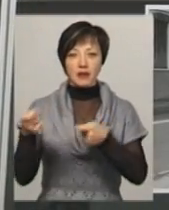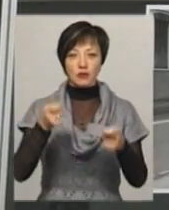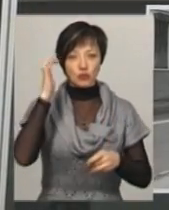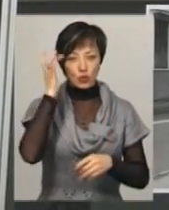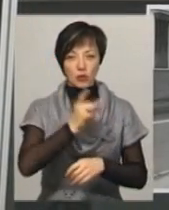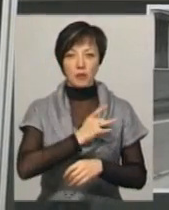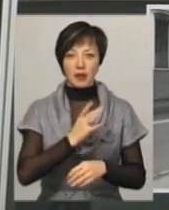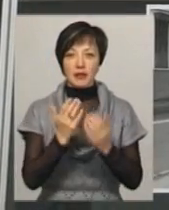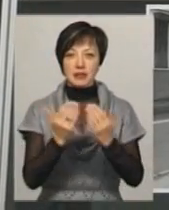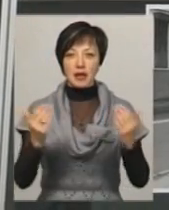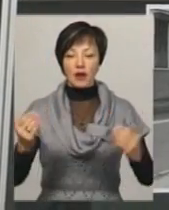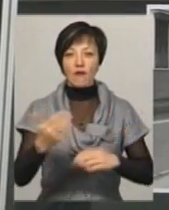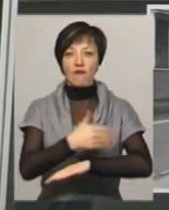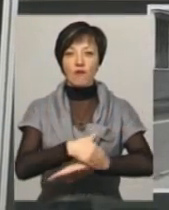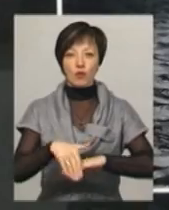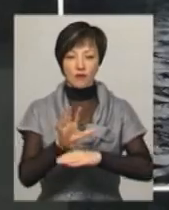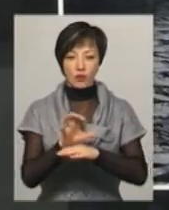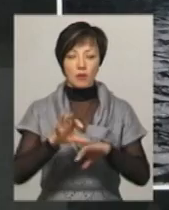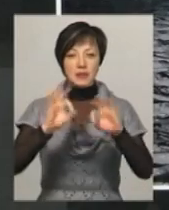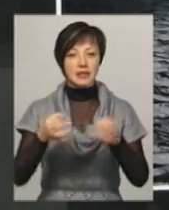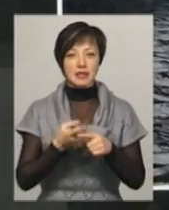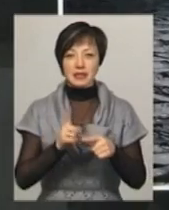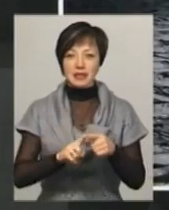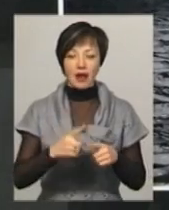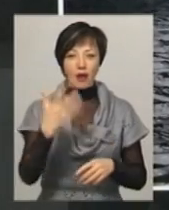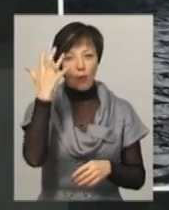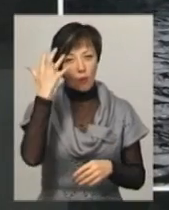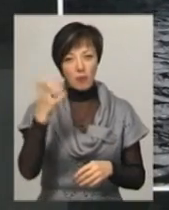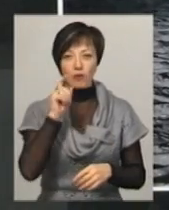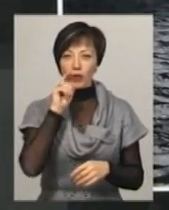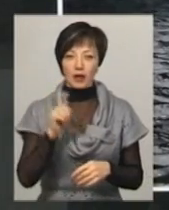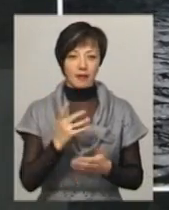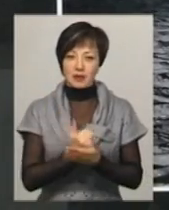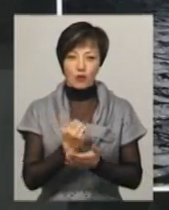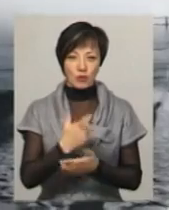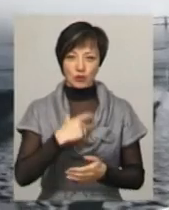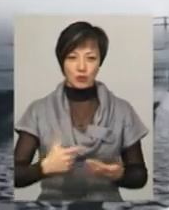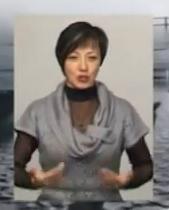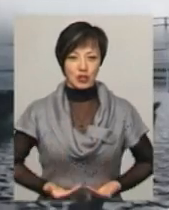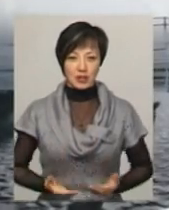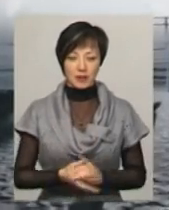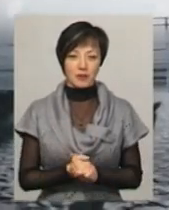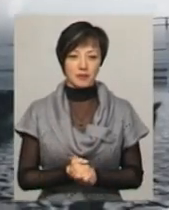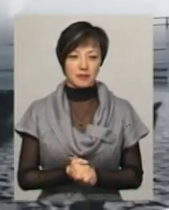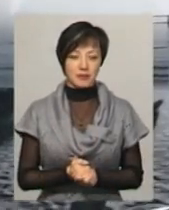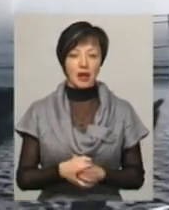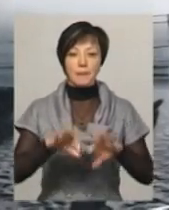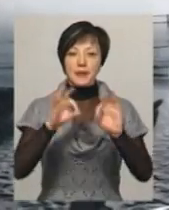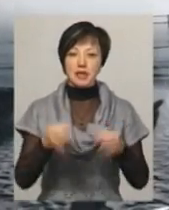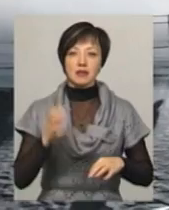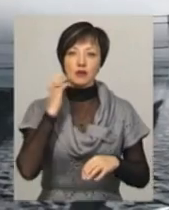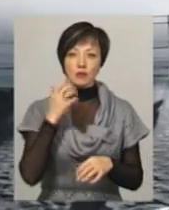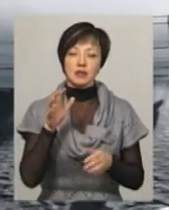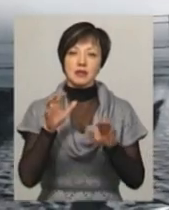серію «Вулична фотографія». Каже, фотомистецтво – це скоріше хобі, яким в Україні не заробиш собі на життя. Мистецтвом, якщо серйозно займатися, теж